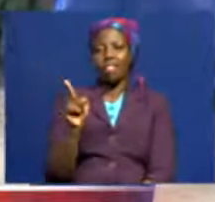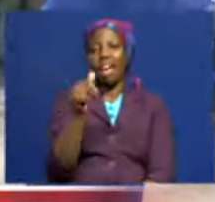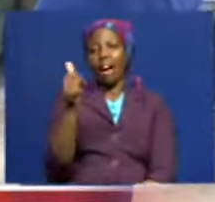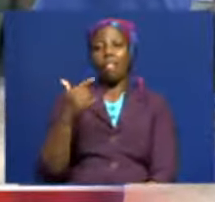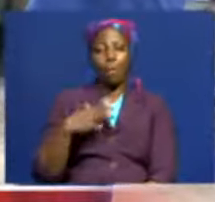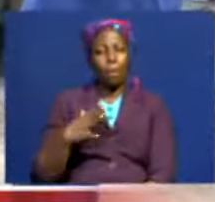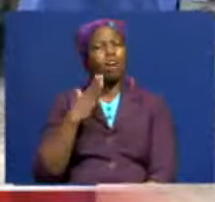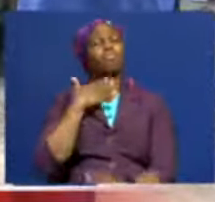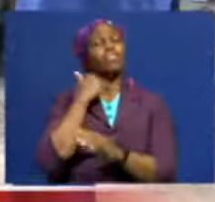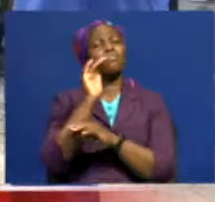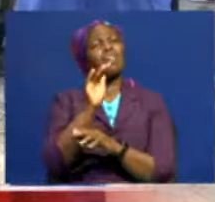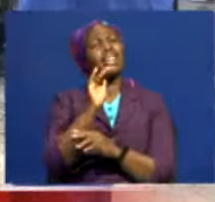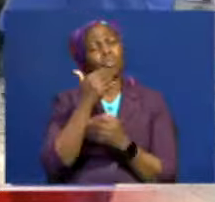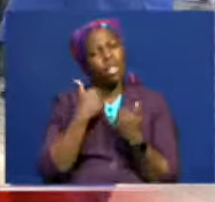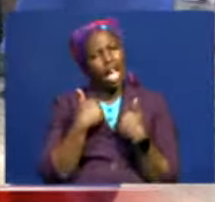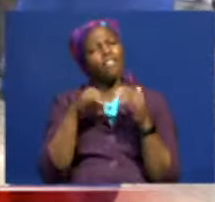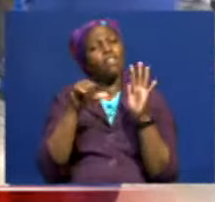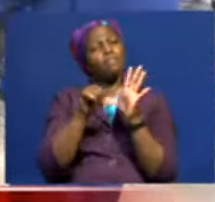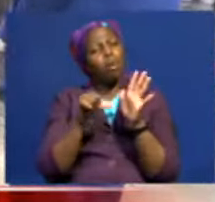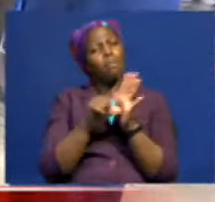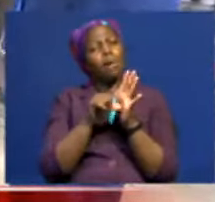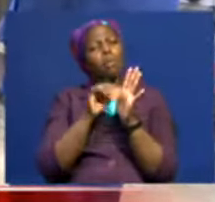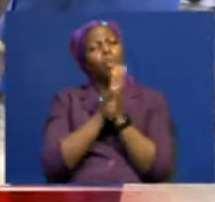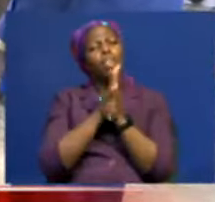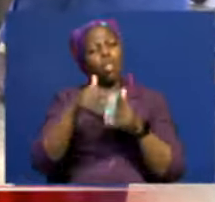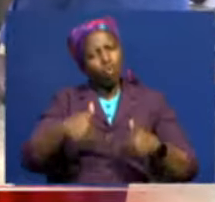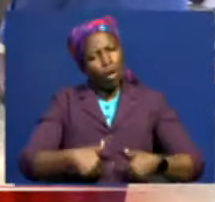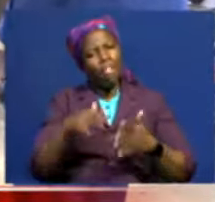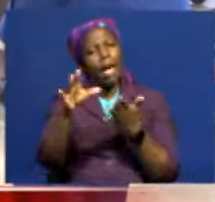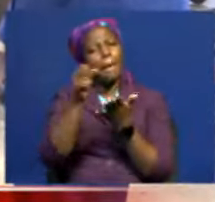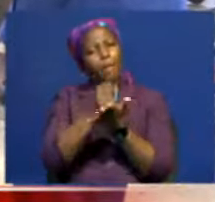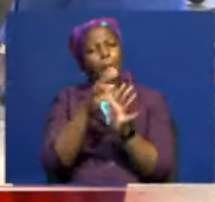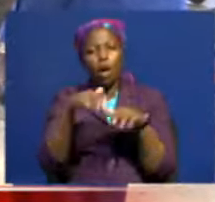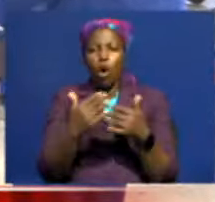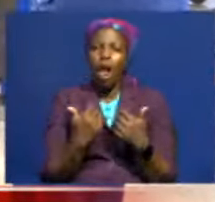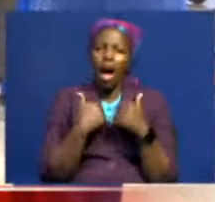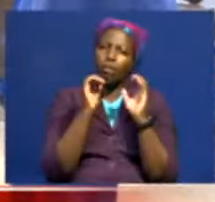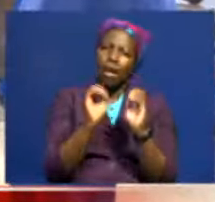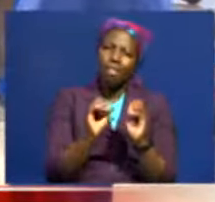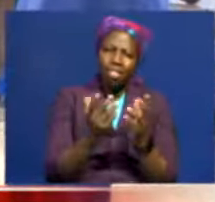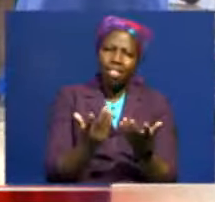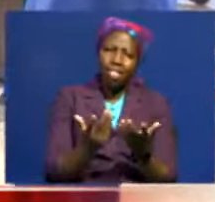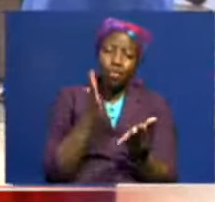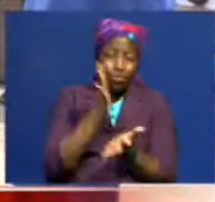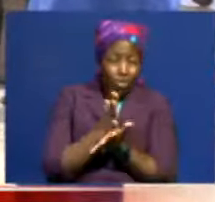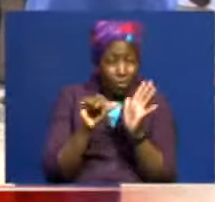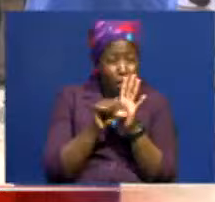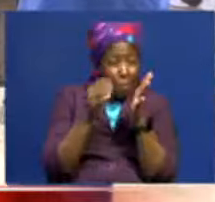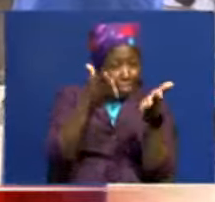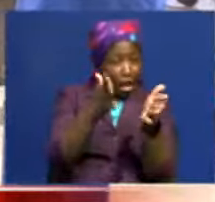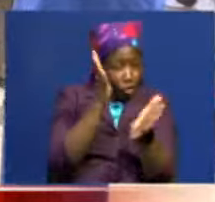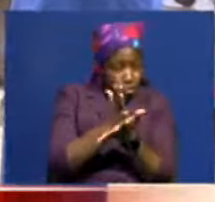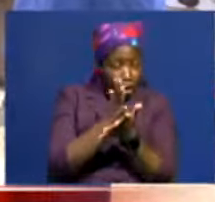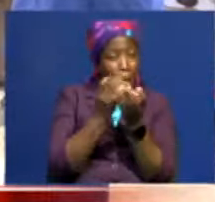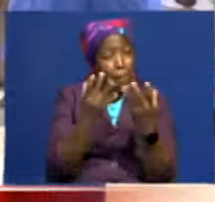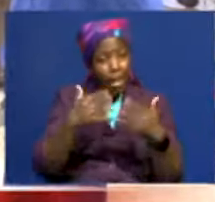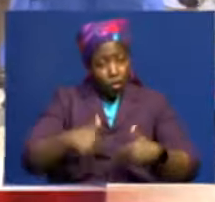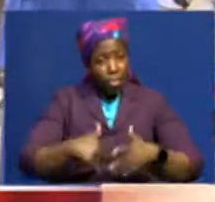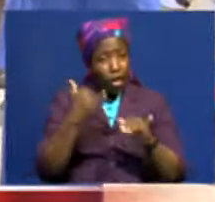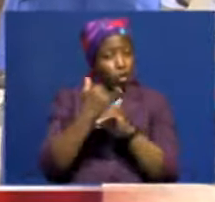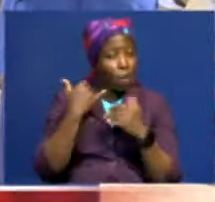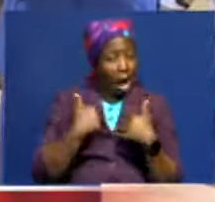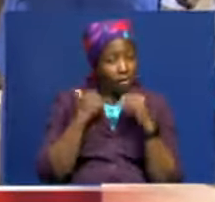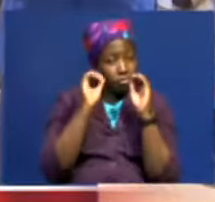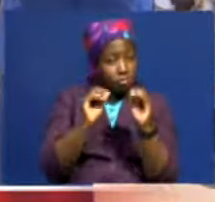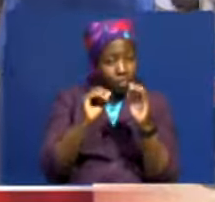tuko na sha ya ajira vijana ama hatuna si tuko nayo si vij wengi hawana ajira nang